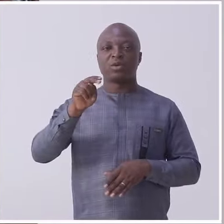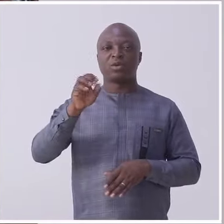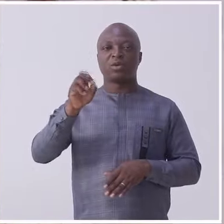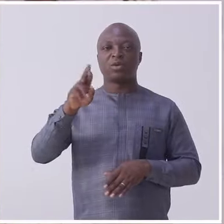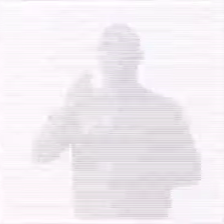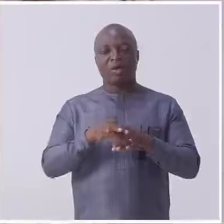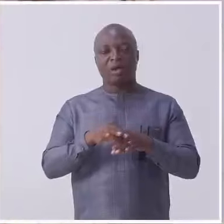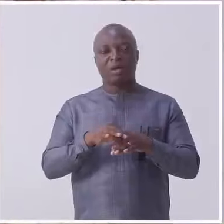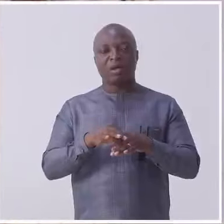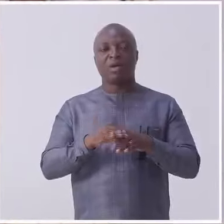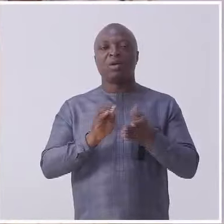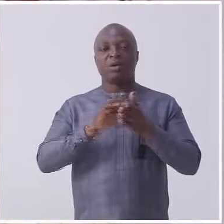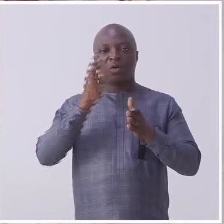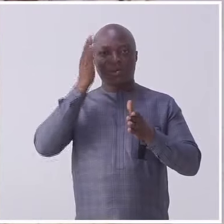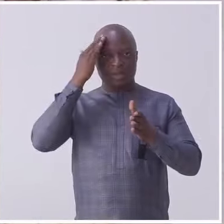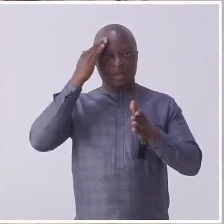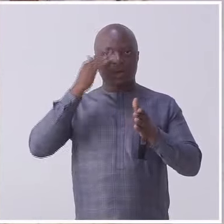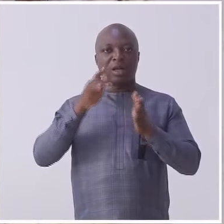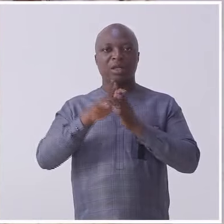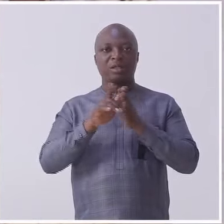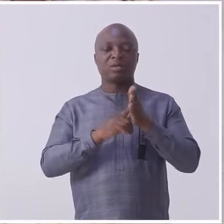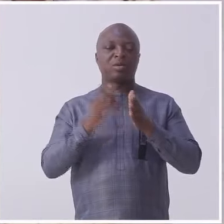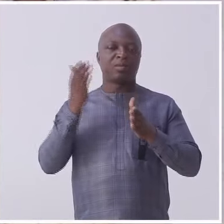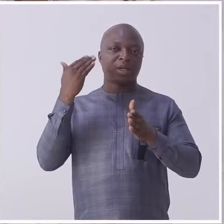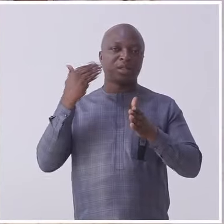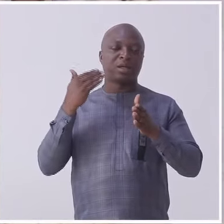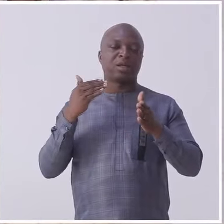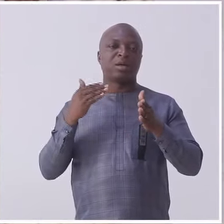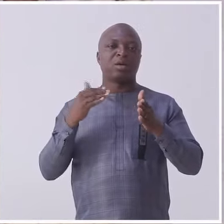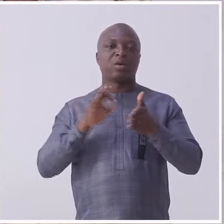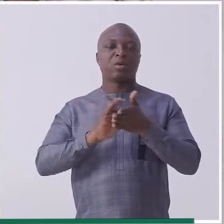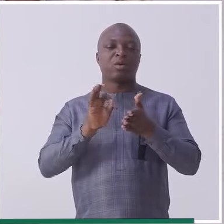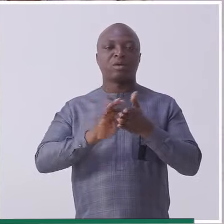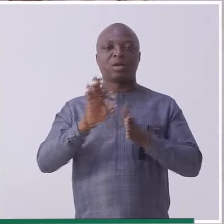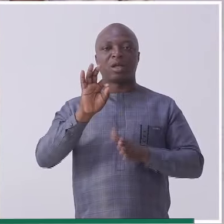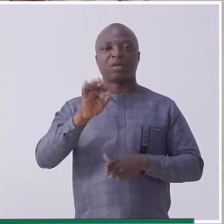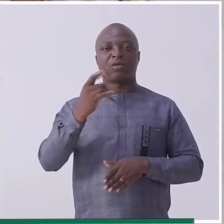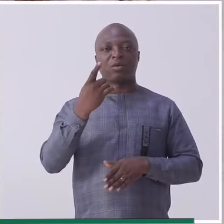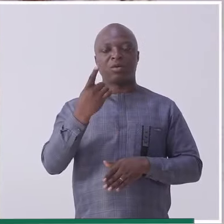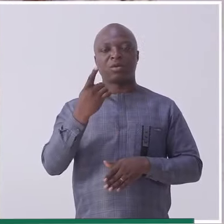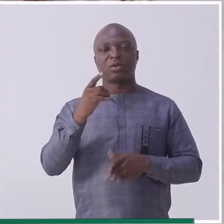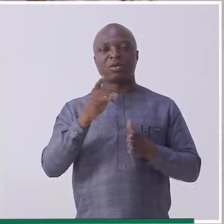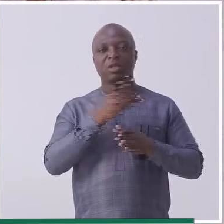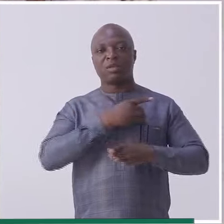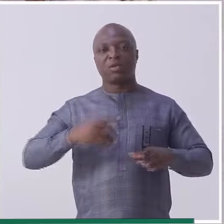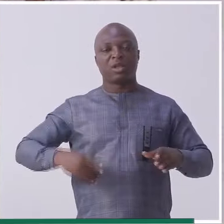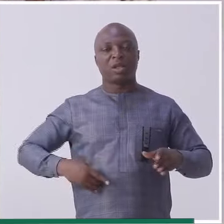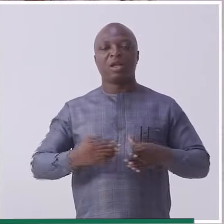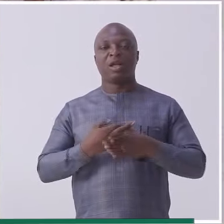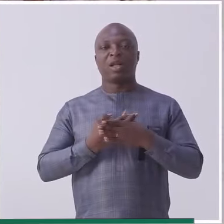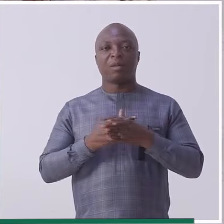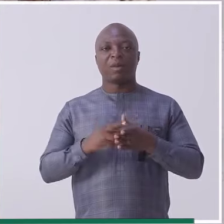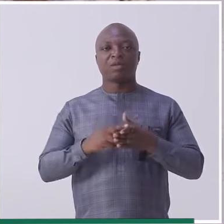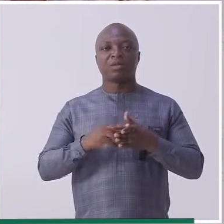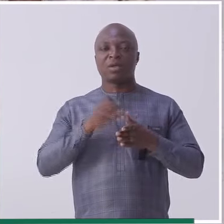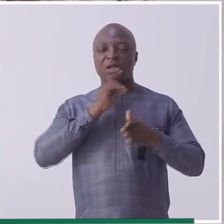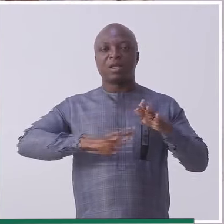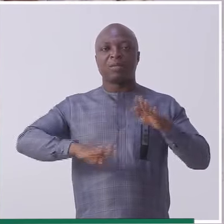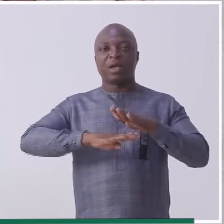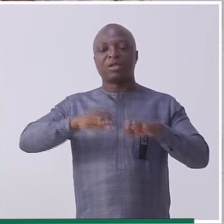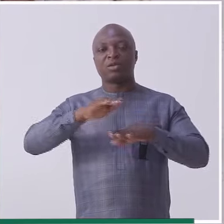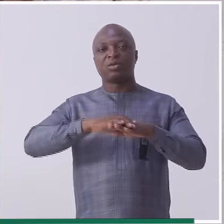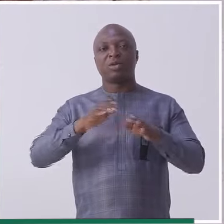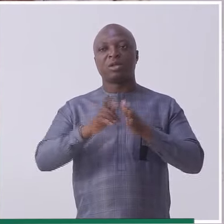Nana FM. On sait que la législature passée compte 91 députés dont la répartition était basée sur